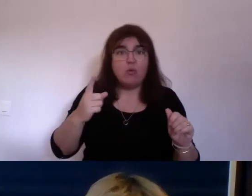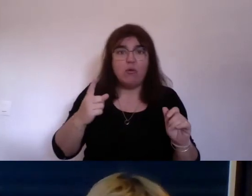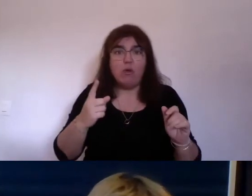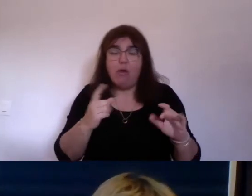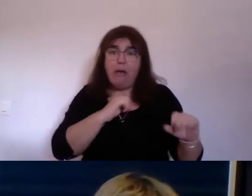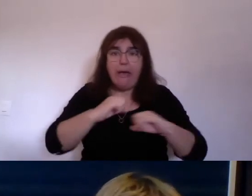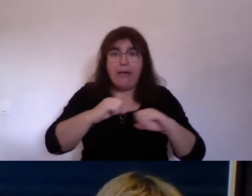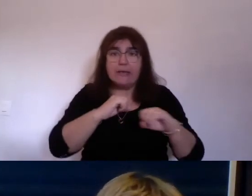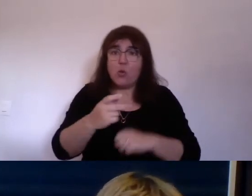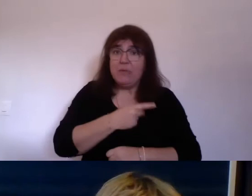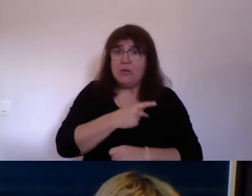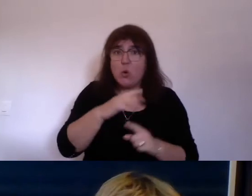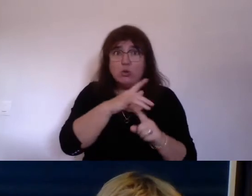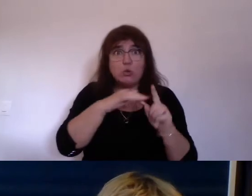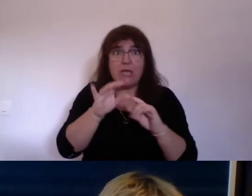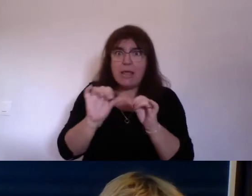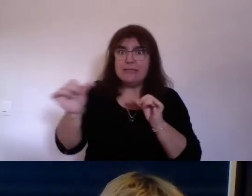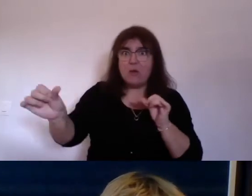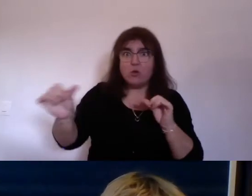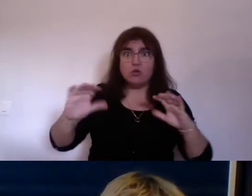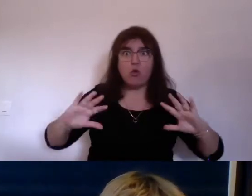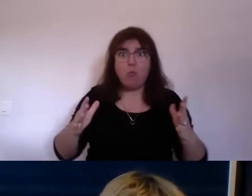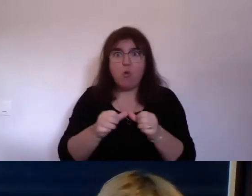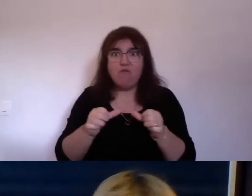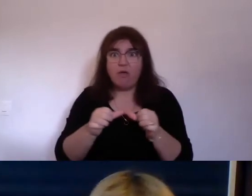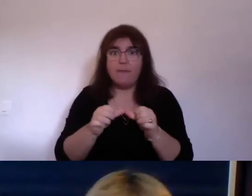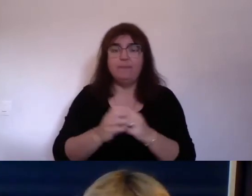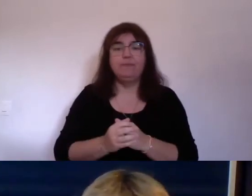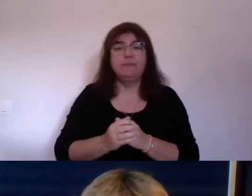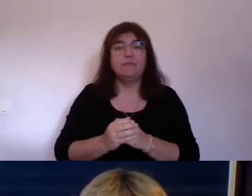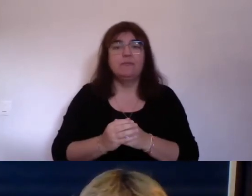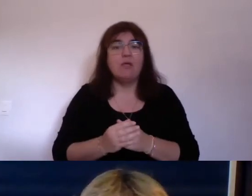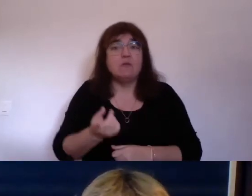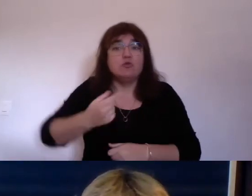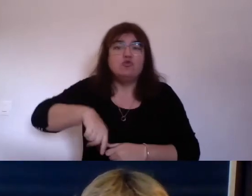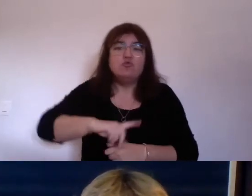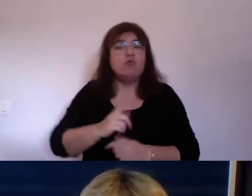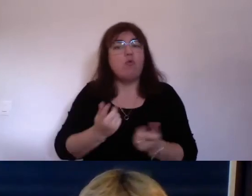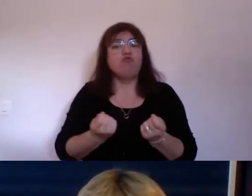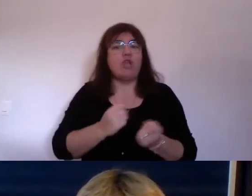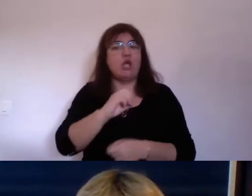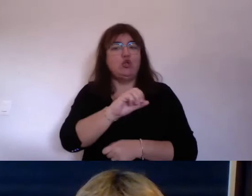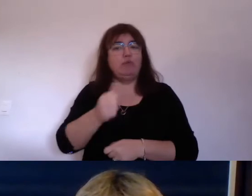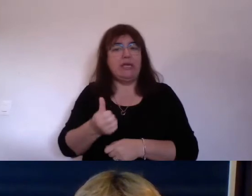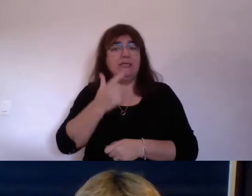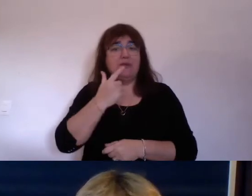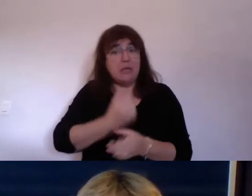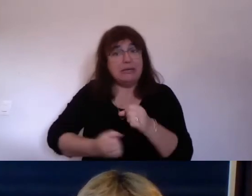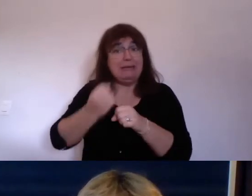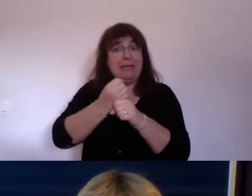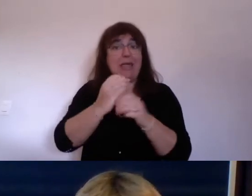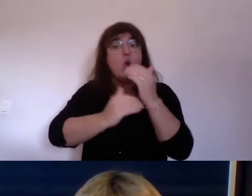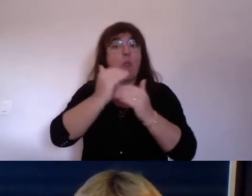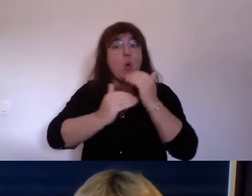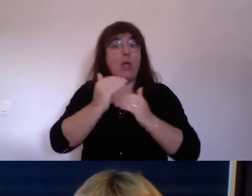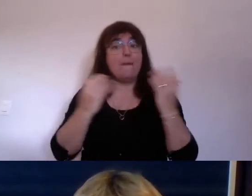médico-sociale à distance? Et donc, on a mis en place directement, vu qu'on a cette force de frappe numérique, un programme d'activité en ligne. Donc, tous les jours,